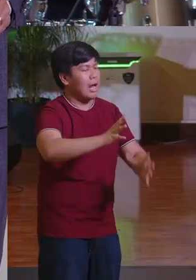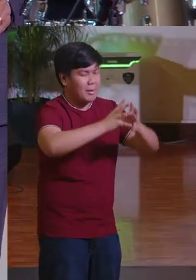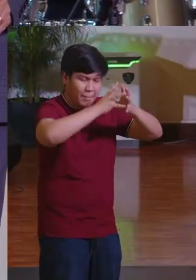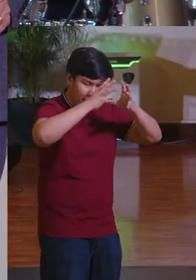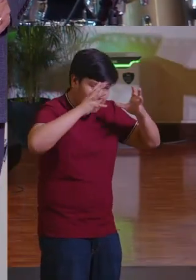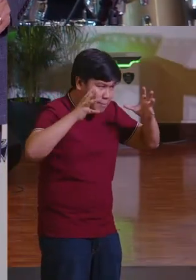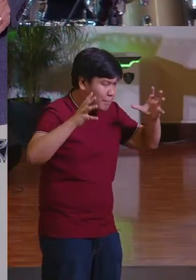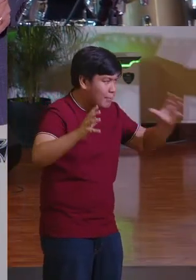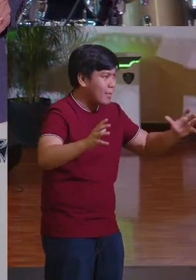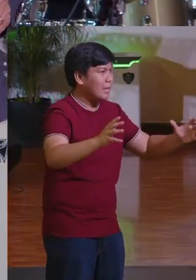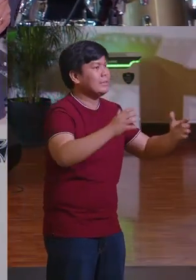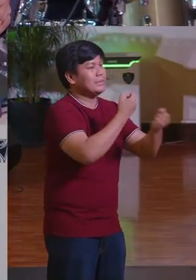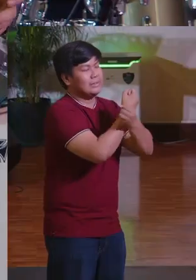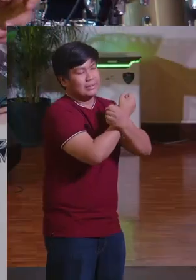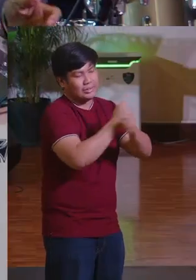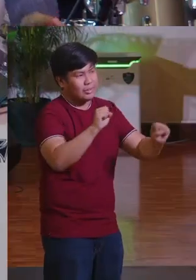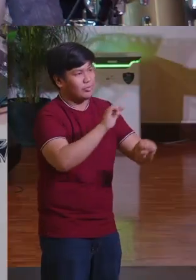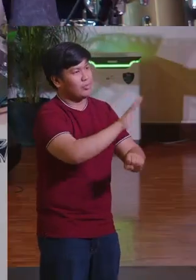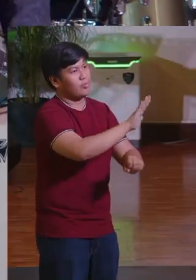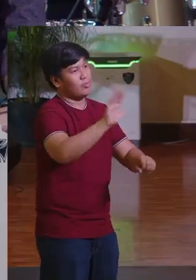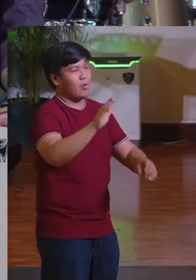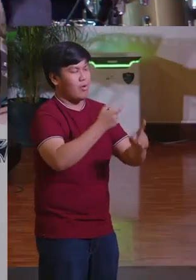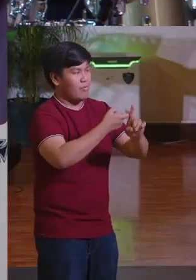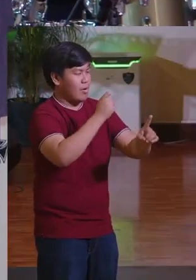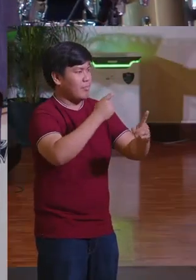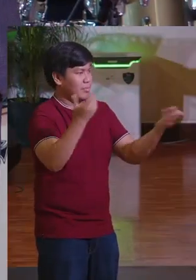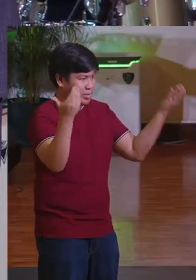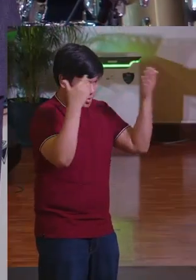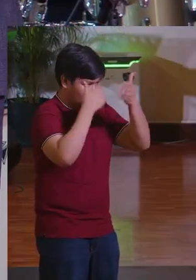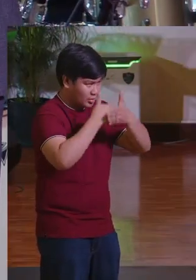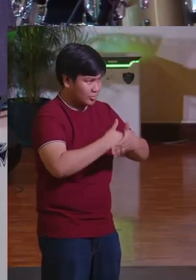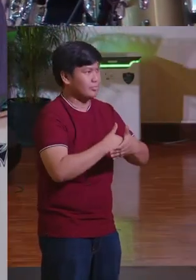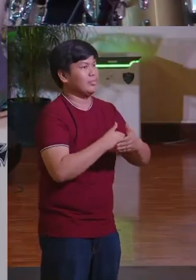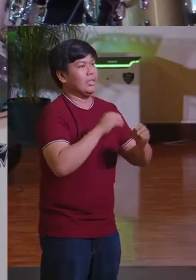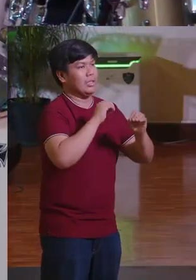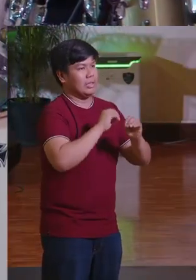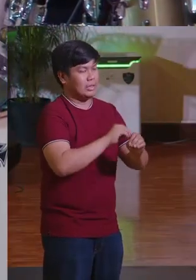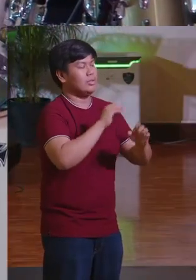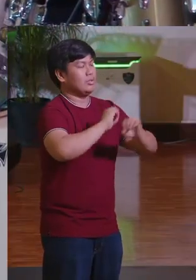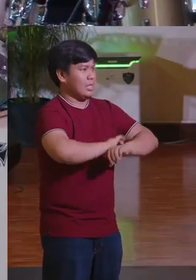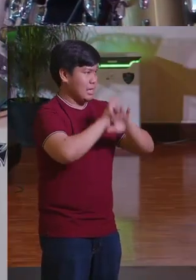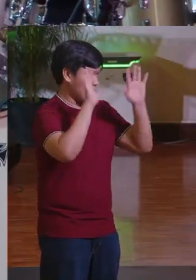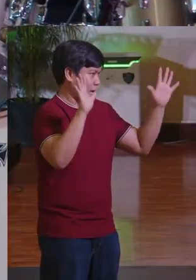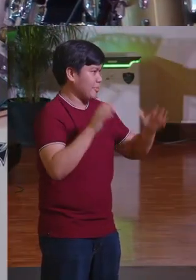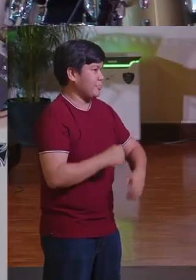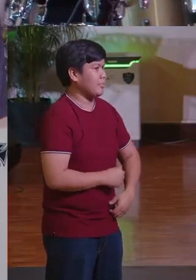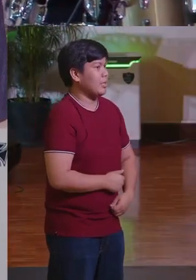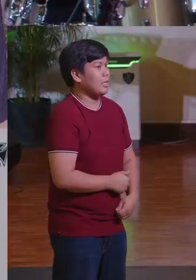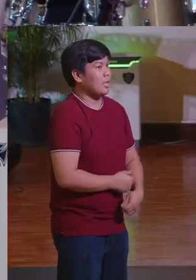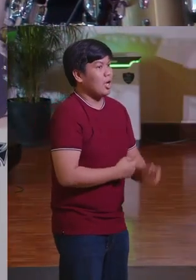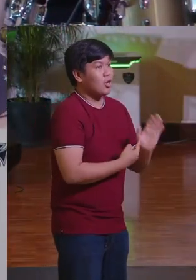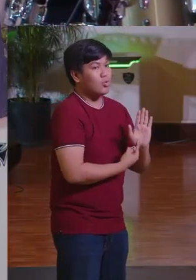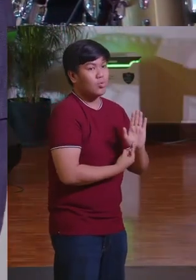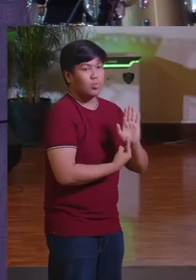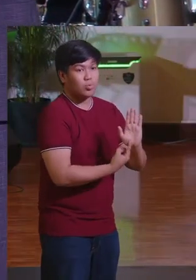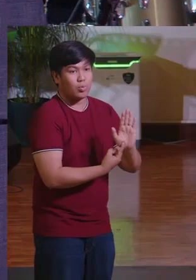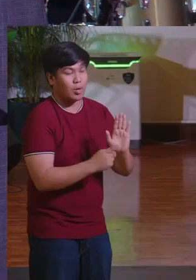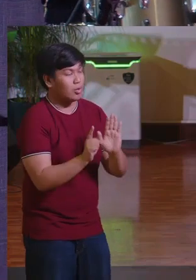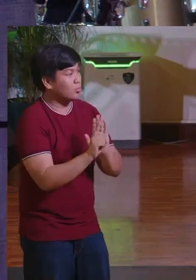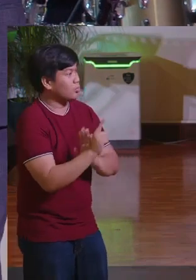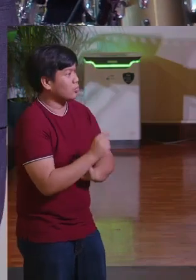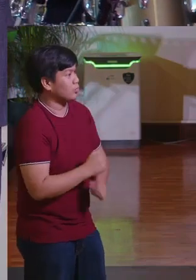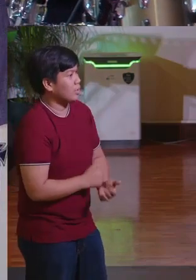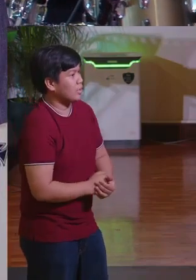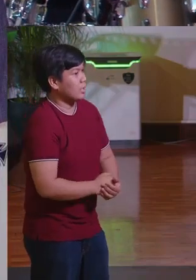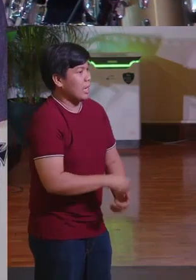Him who called you out of darkness into His marvelous light. Napakaganda po ng pahayag na ito. Isa-isahin natin,